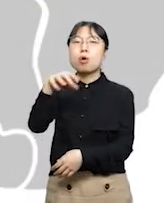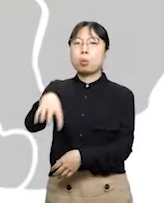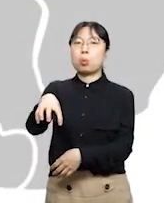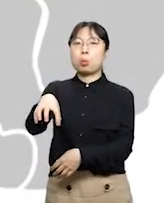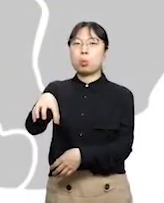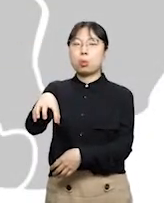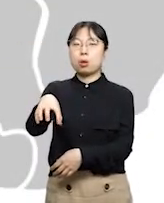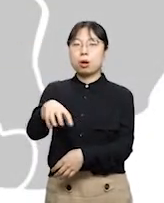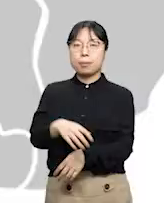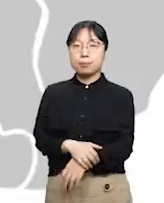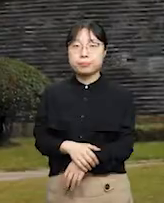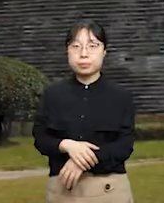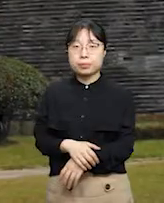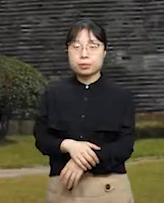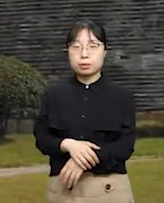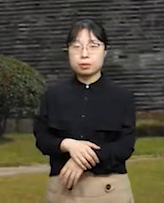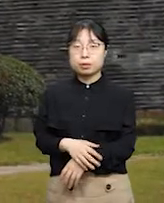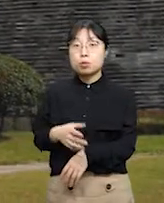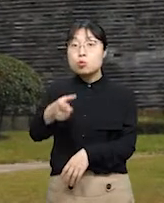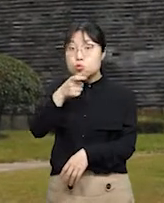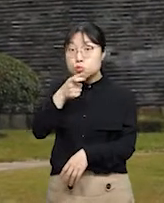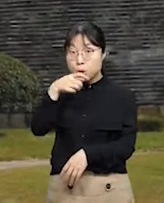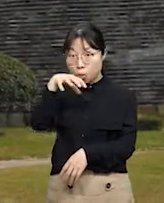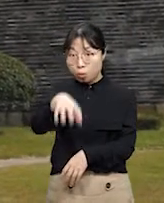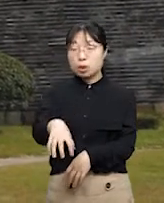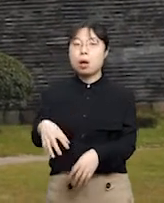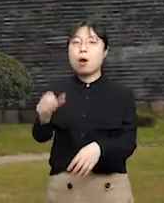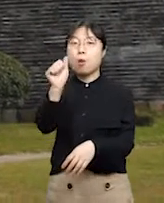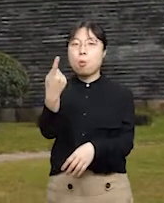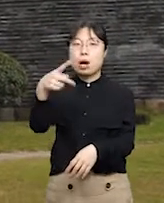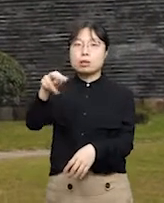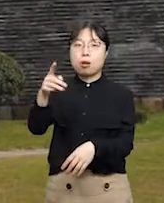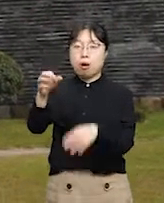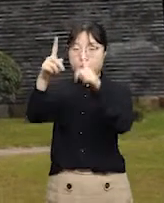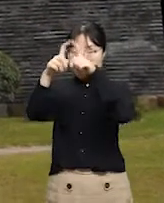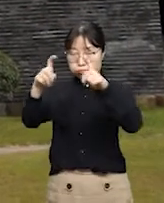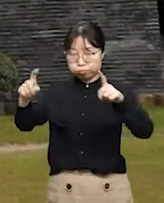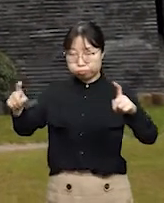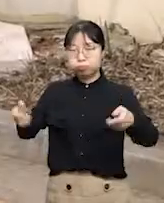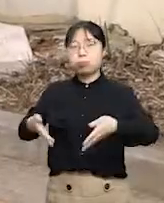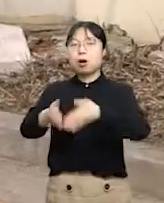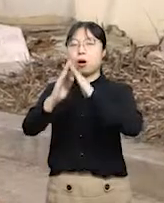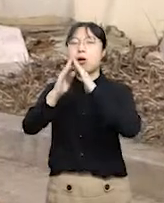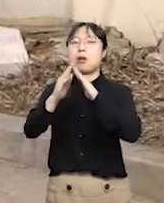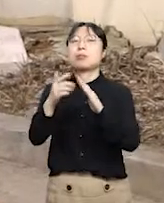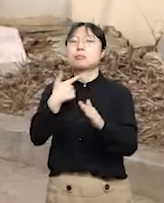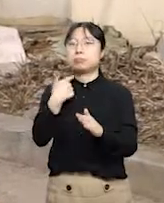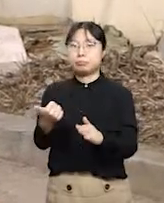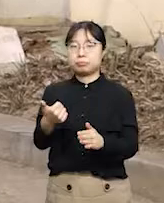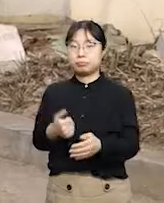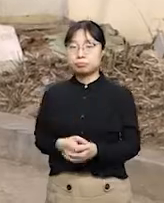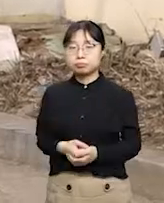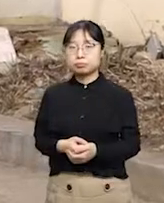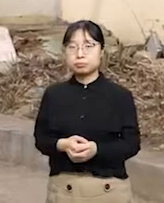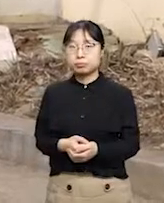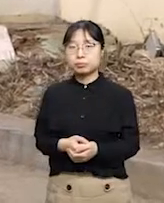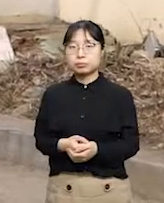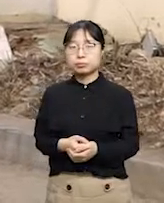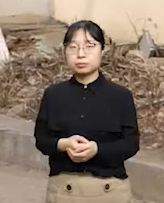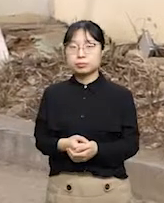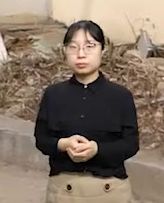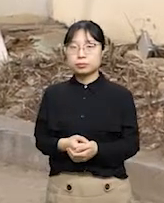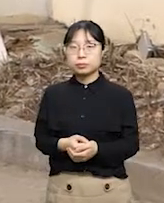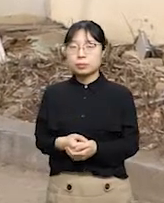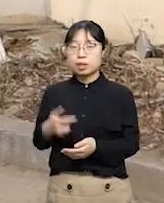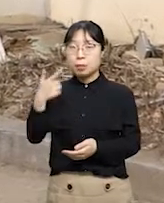모셨어요. 네. 그리고 나서 수원에 화성을 짓고 수원에 화성 행궁을 설치하죠. 네. 그러면서 이